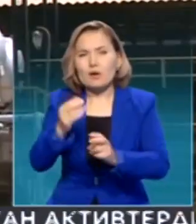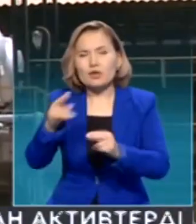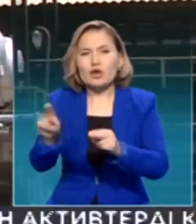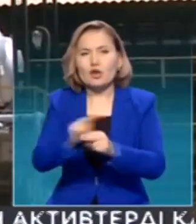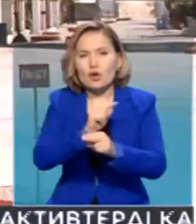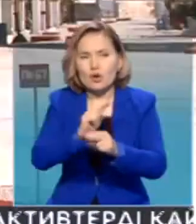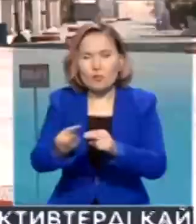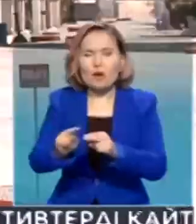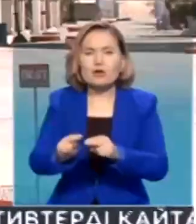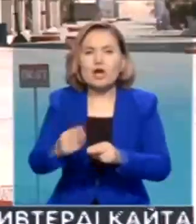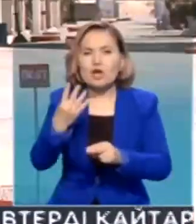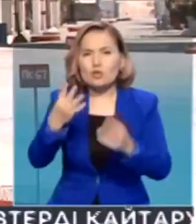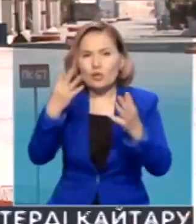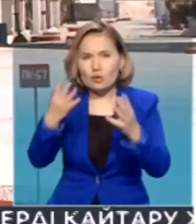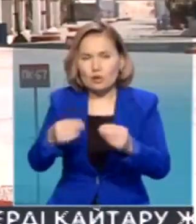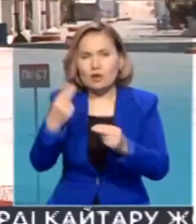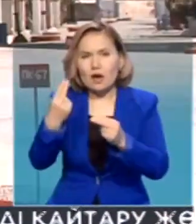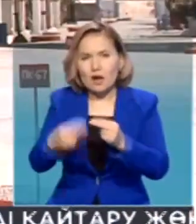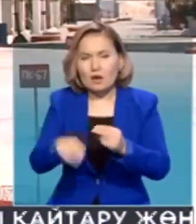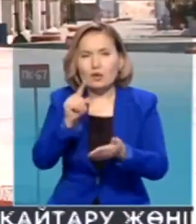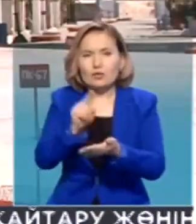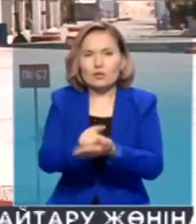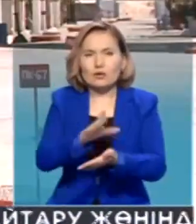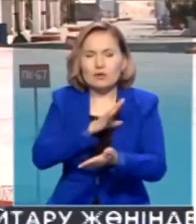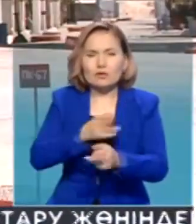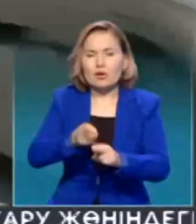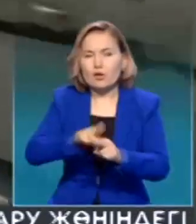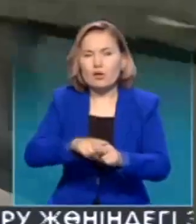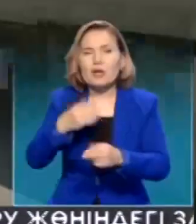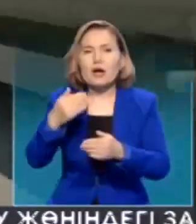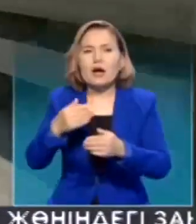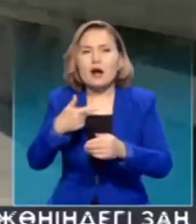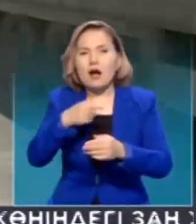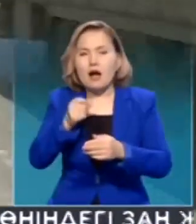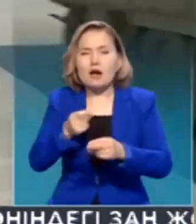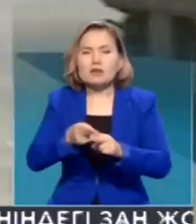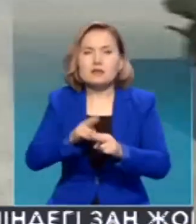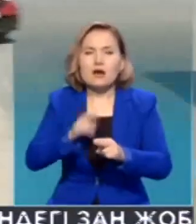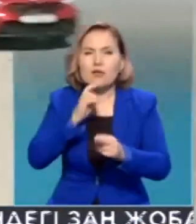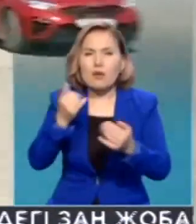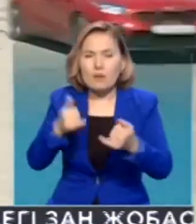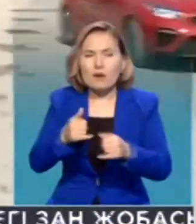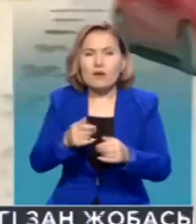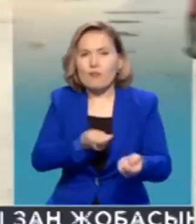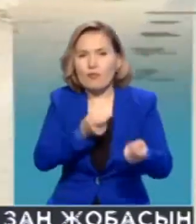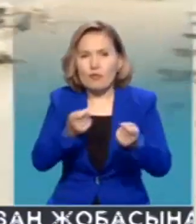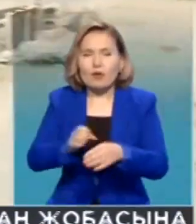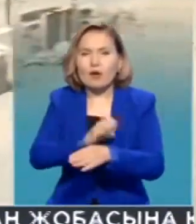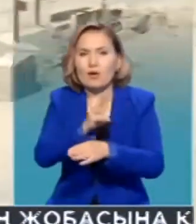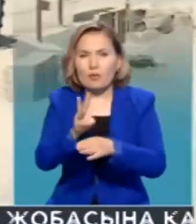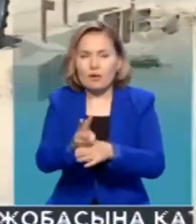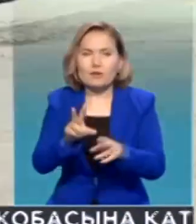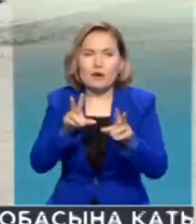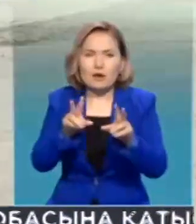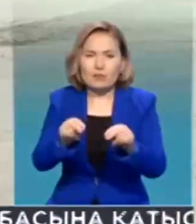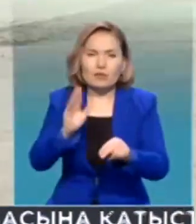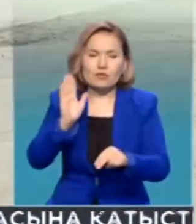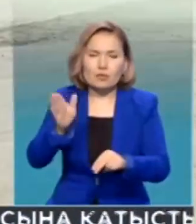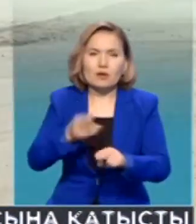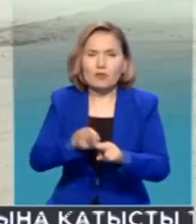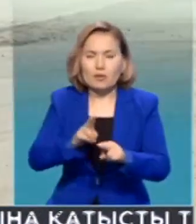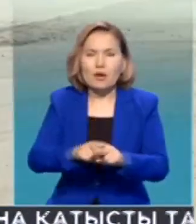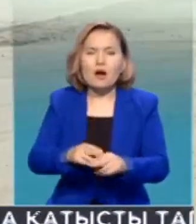жөндеу жұмыстары 4 күннен кейін аяқталуы тиіс. Сол кезде жанар жағармай бекеттерге жеткілікті көлемде жеткізілмек. Оған